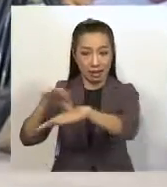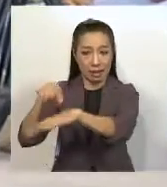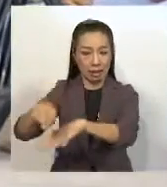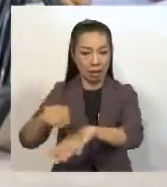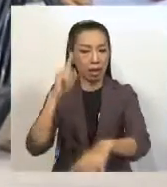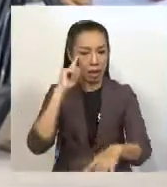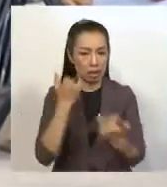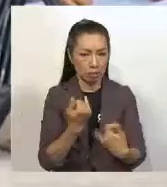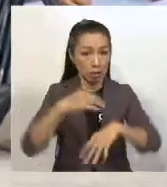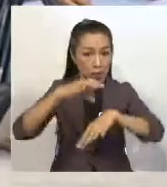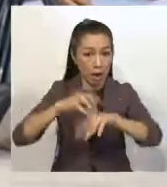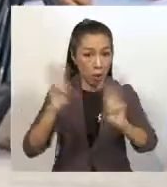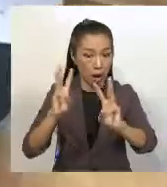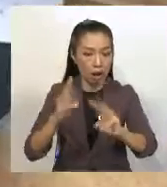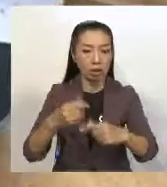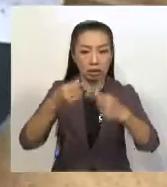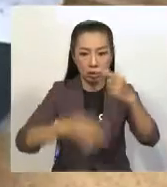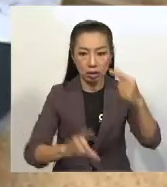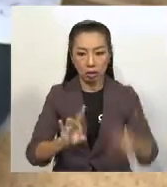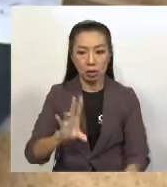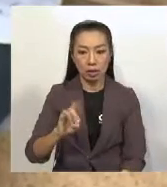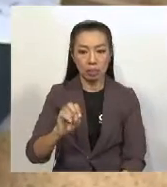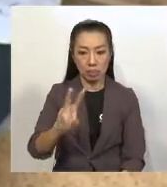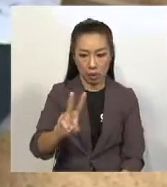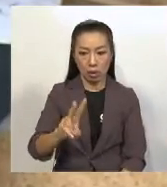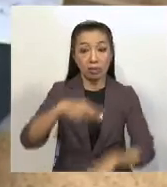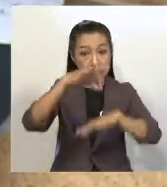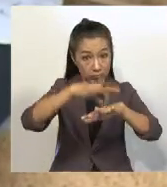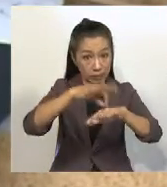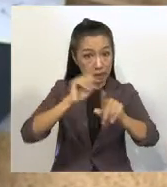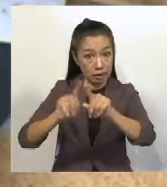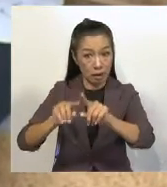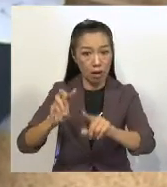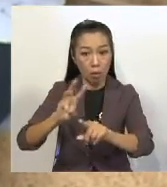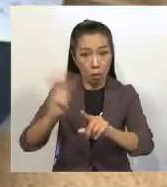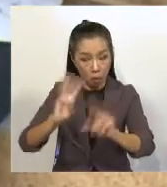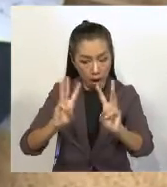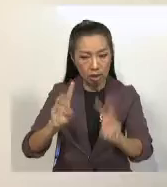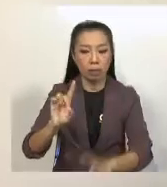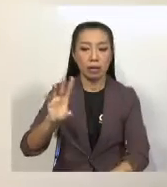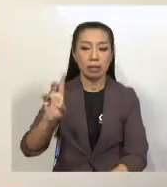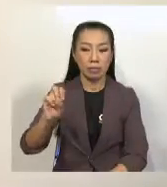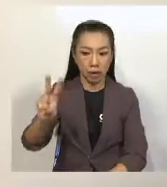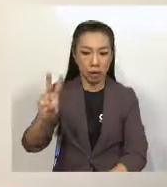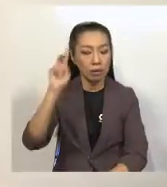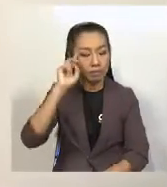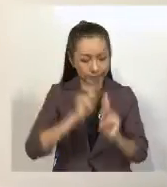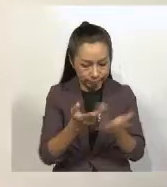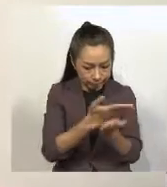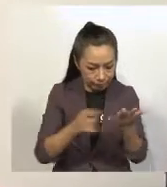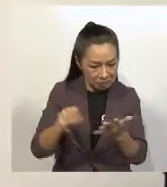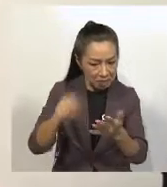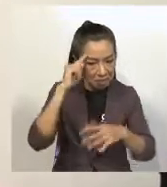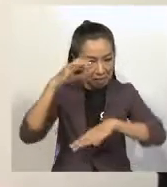2562ก็มีตำแหน่งว่างจำนวน172โดยมีการพิจารณาแต่งตั้งทั้ง